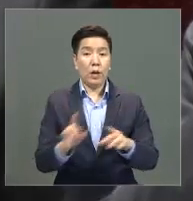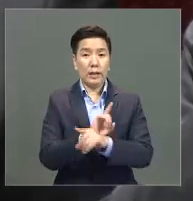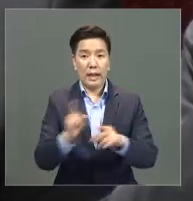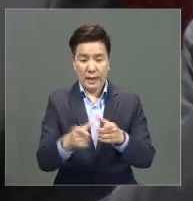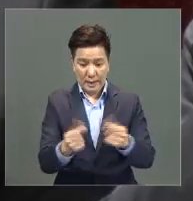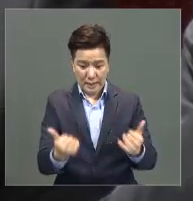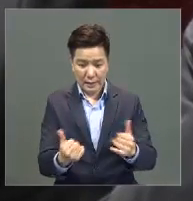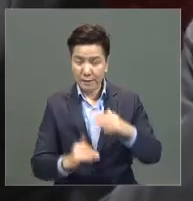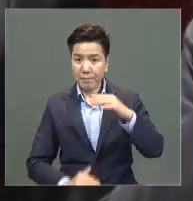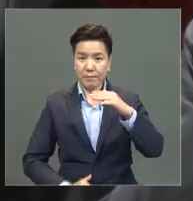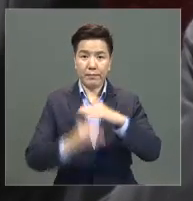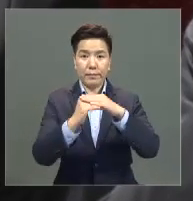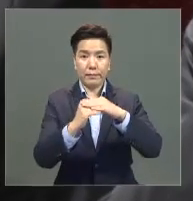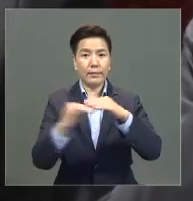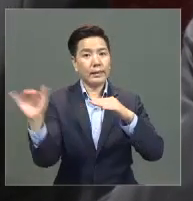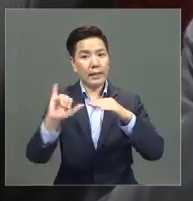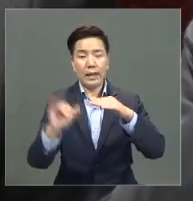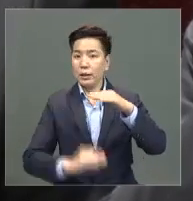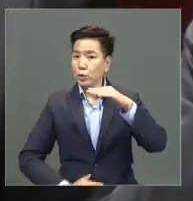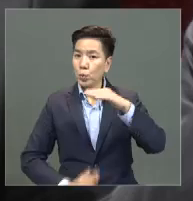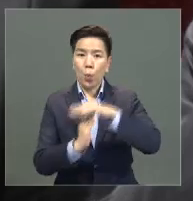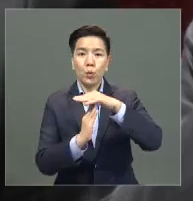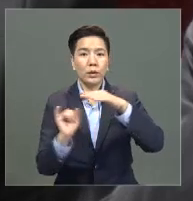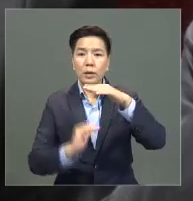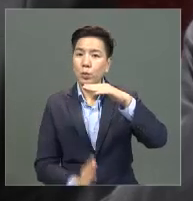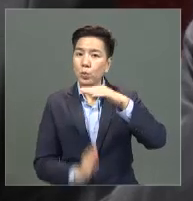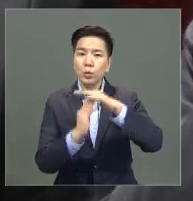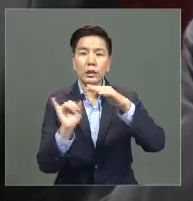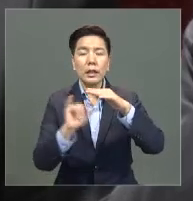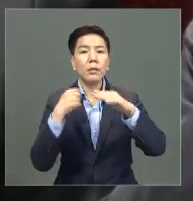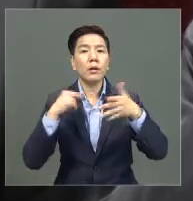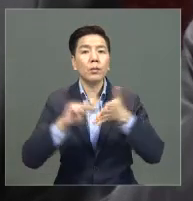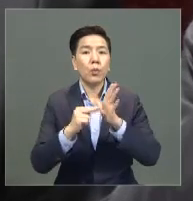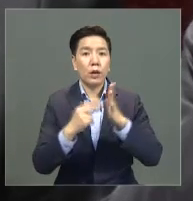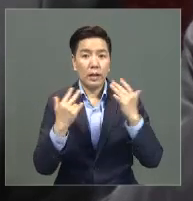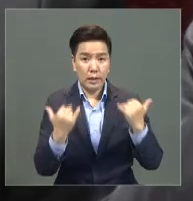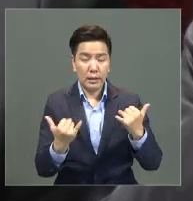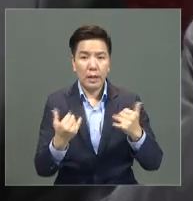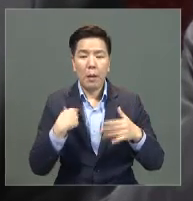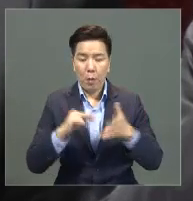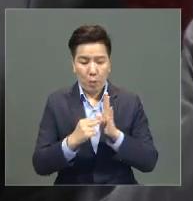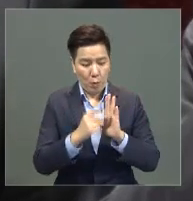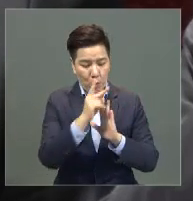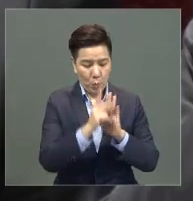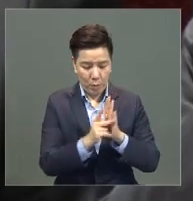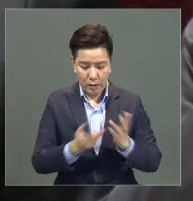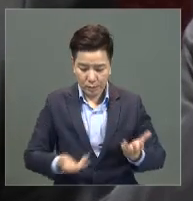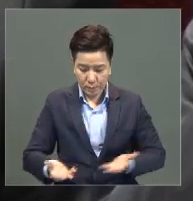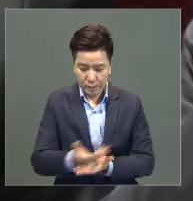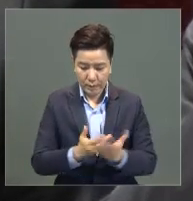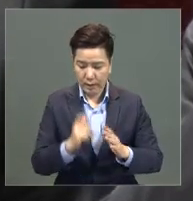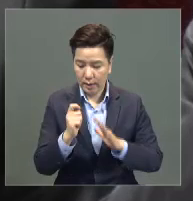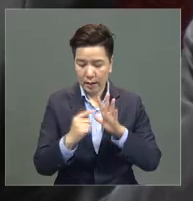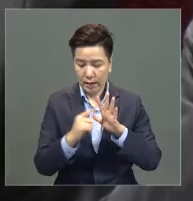คดียังไม่ถึงที่สุดคำว่าคดียังไม่ถึงที่สุดหมายความว่าประมวลกฎหมายวิธีพิจารณาความอาญามาตร